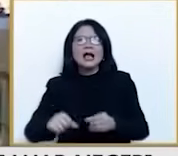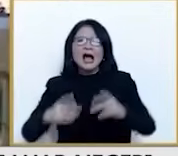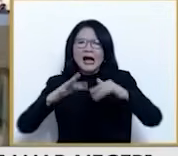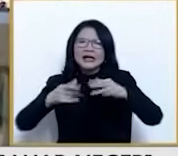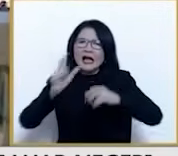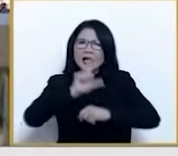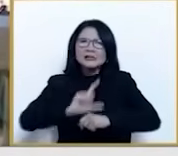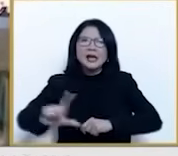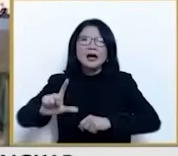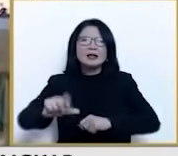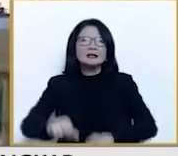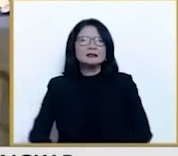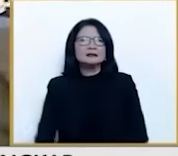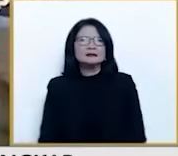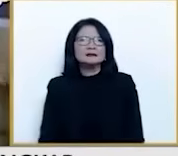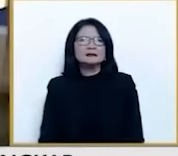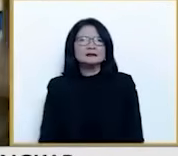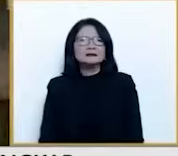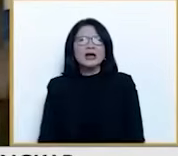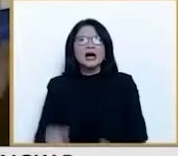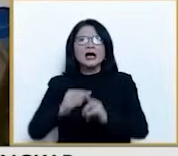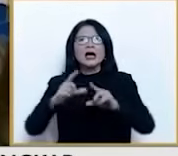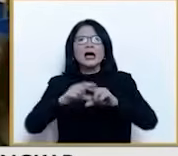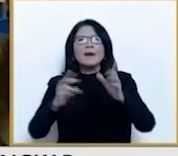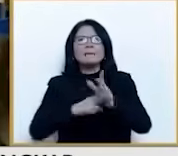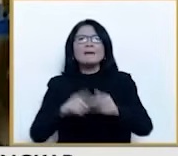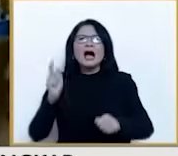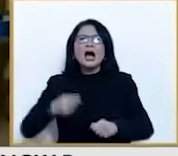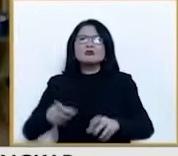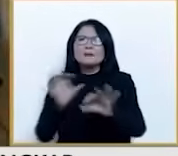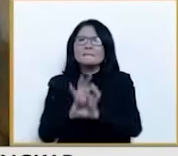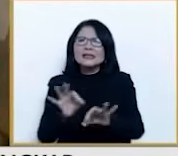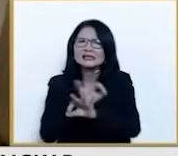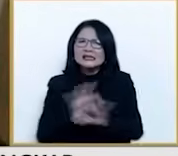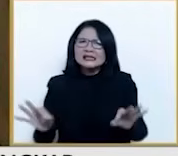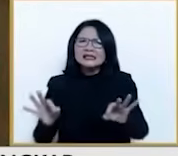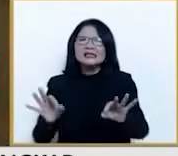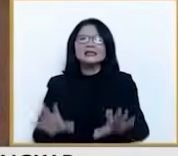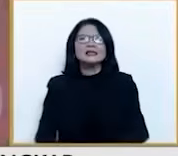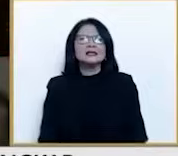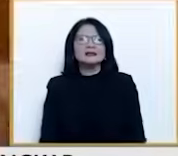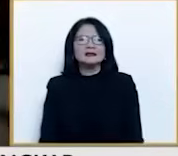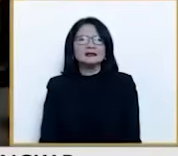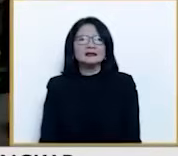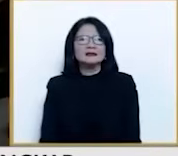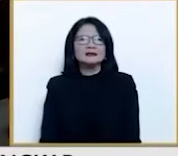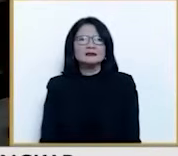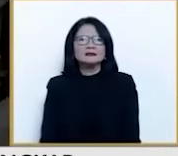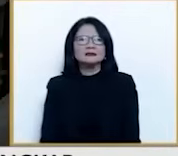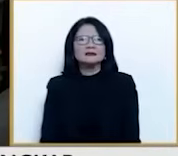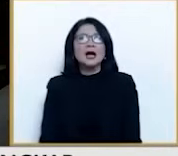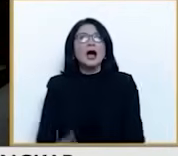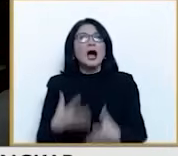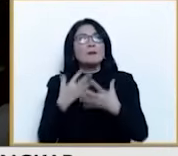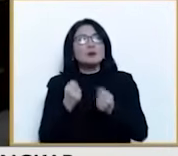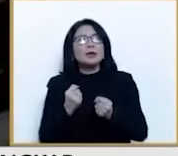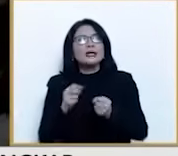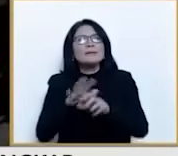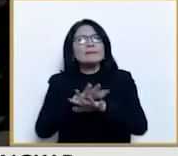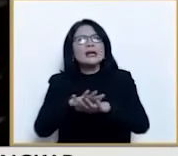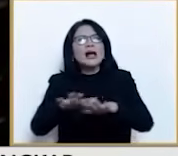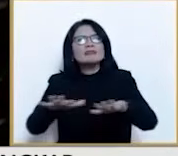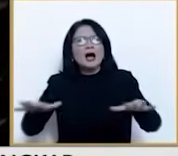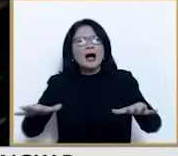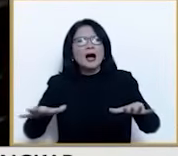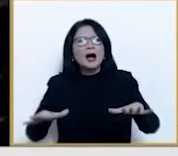ya namanya pump ya harus bersih lah, itu kan satu-satunya kebutuhan kita ya di sini. Ya semoga sih merata ya, karena kan